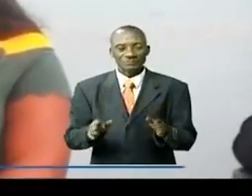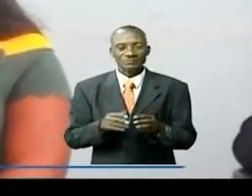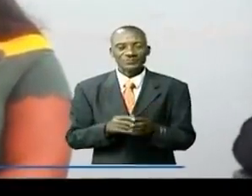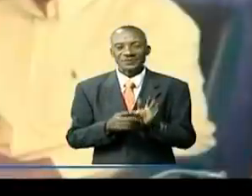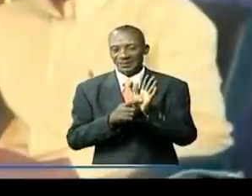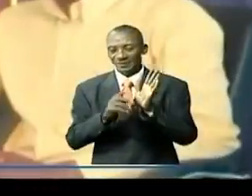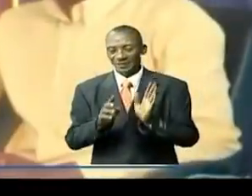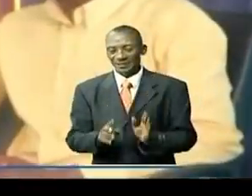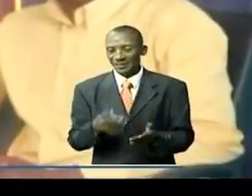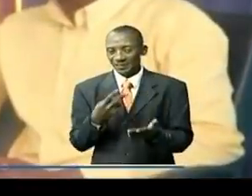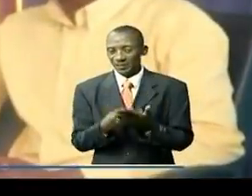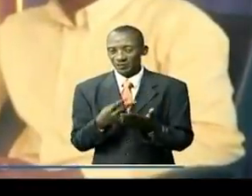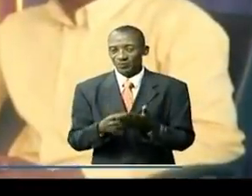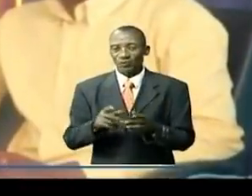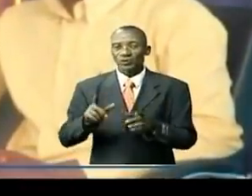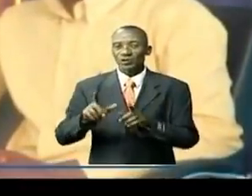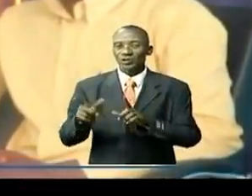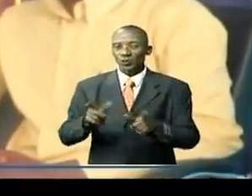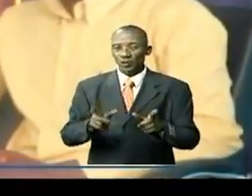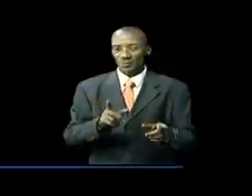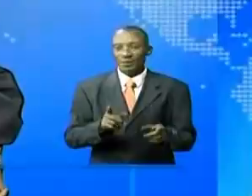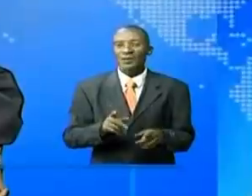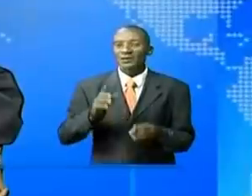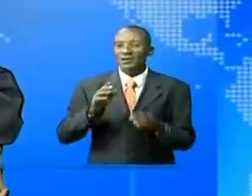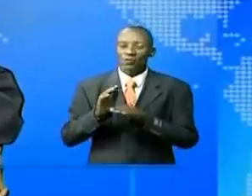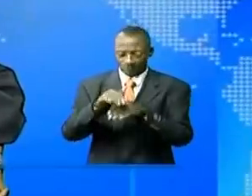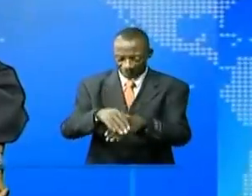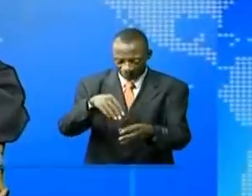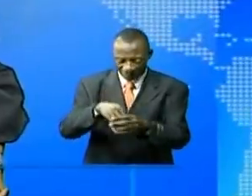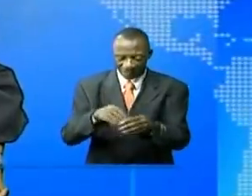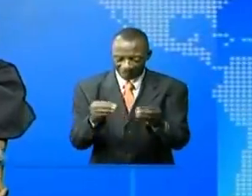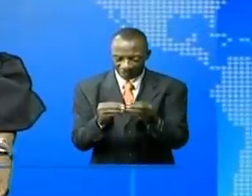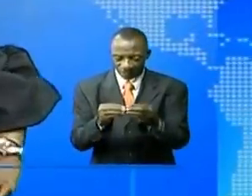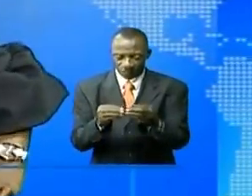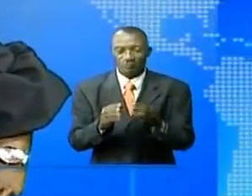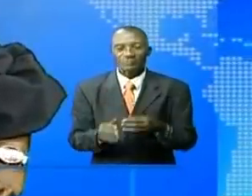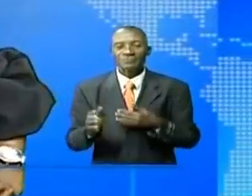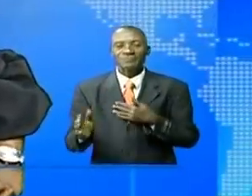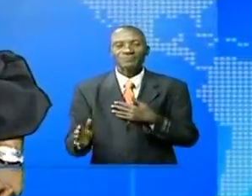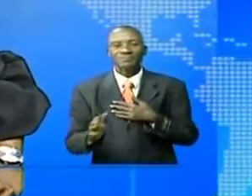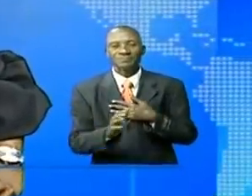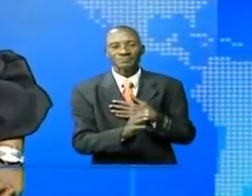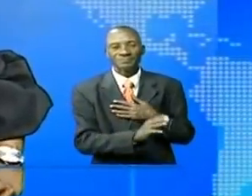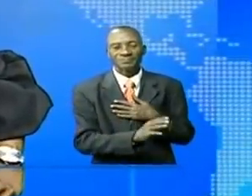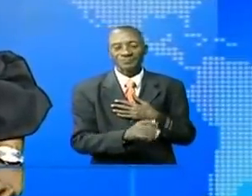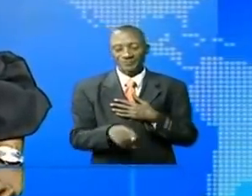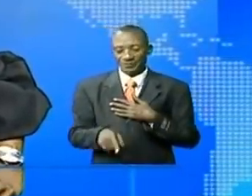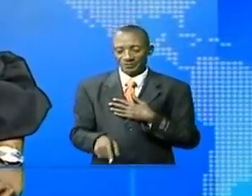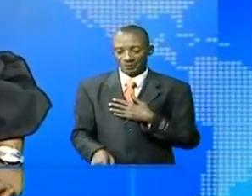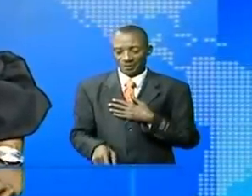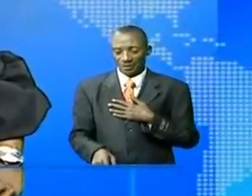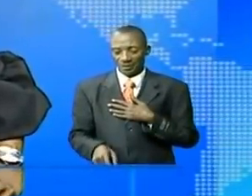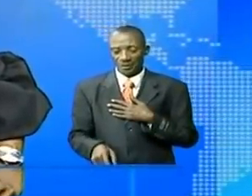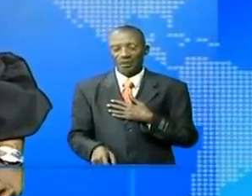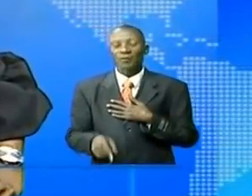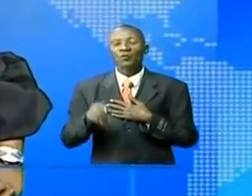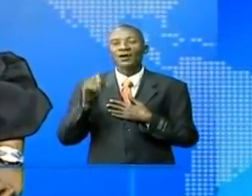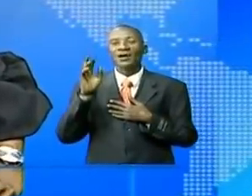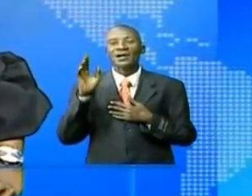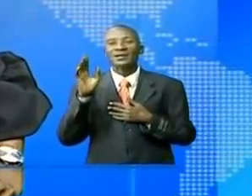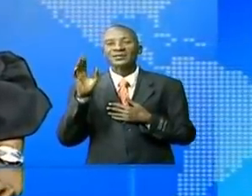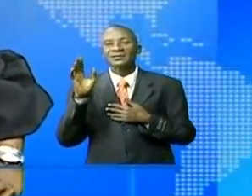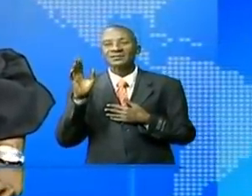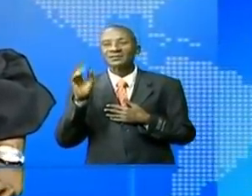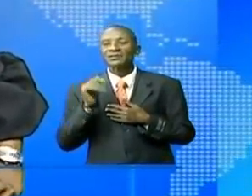Lualaba ont été conviées à cette réunion. De retour à Kinshasa, où le banditisme urbain en hausse